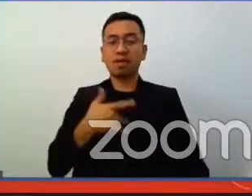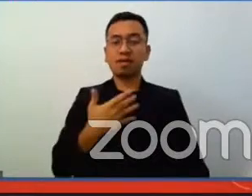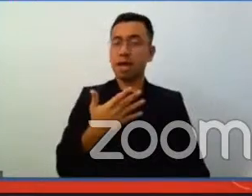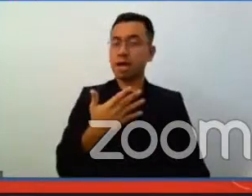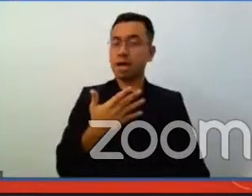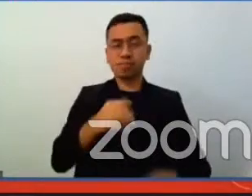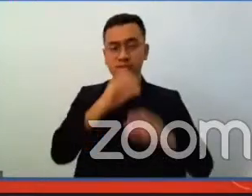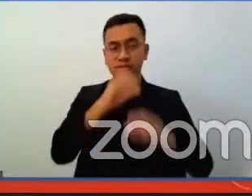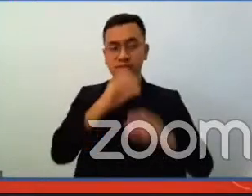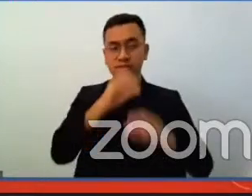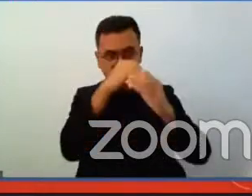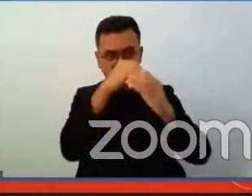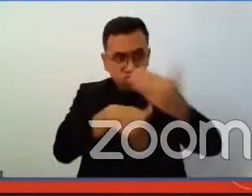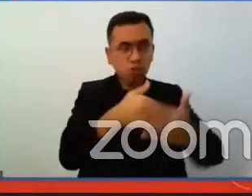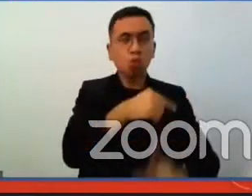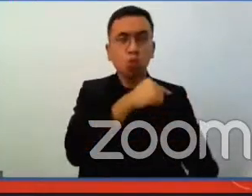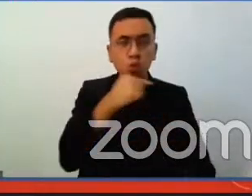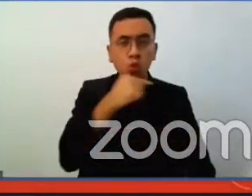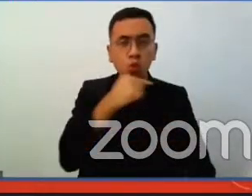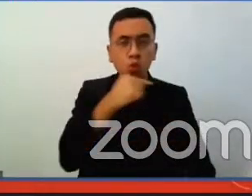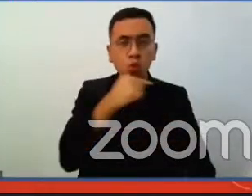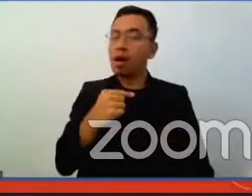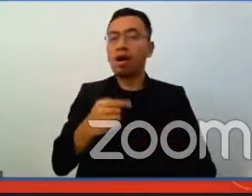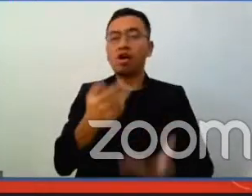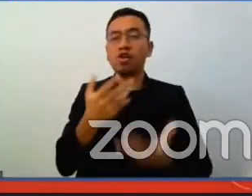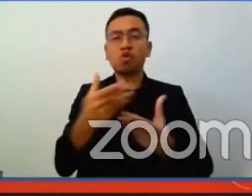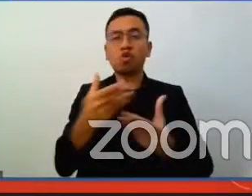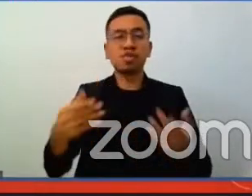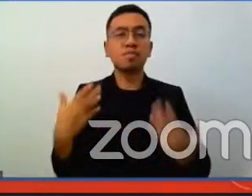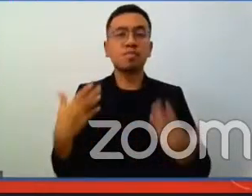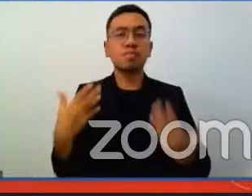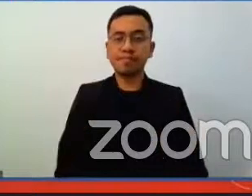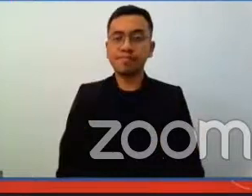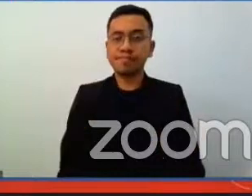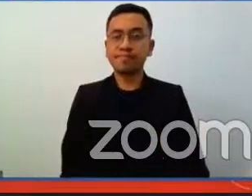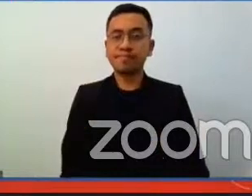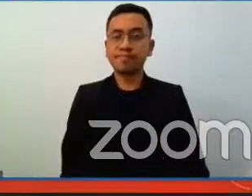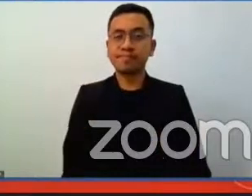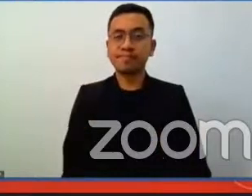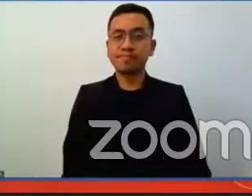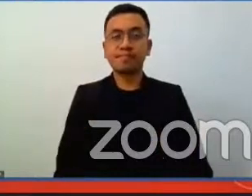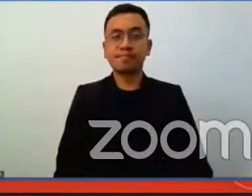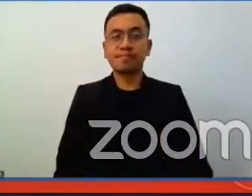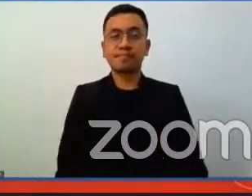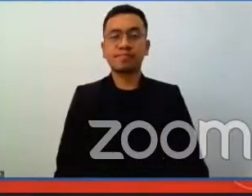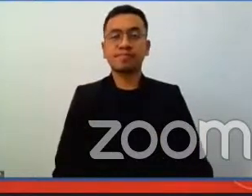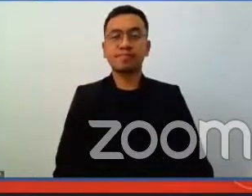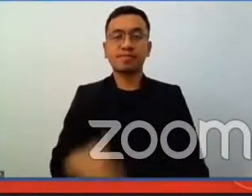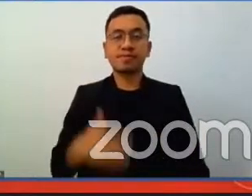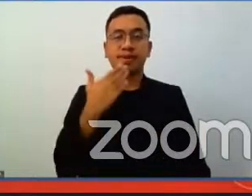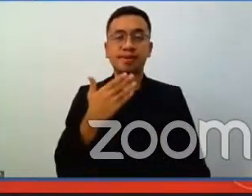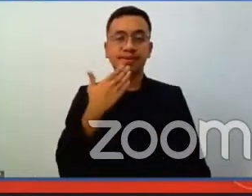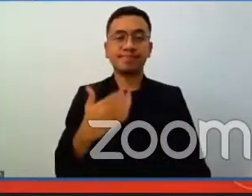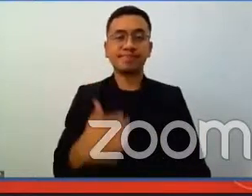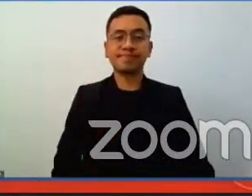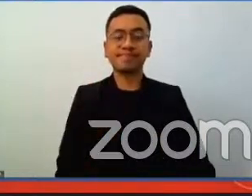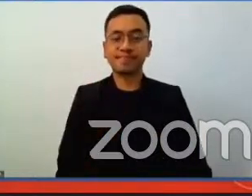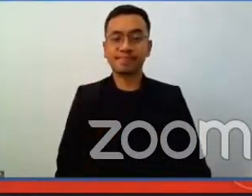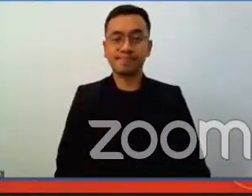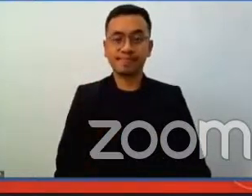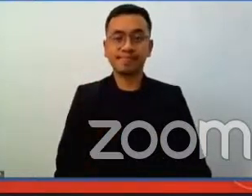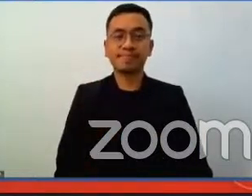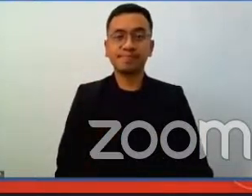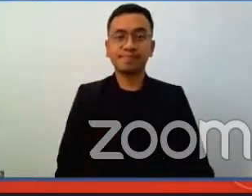Keluhan anak sangat kurang bisa maksimal. Bagaimana solusinya, Bapak? Silakan Pak. Oke, Dr. Baik. Herudin. Terima kasih Mas Hafiz. Jadi